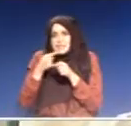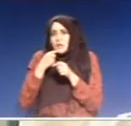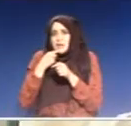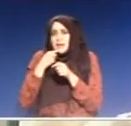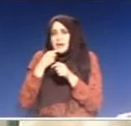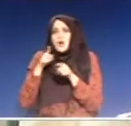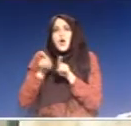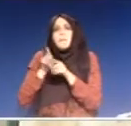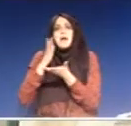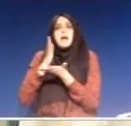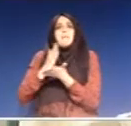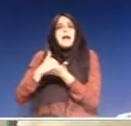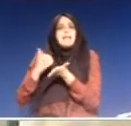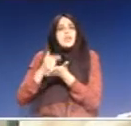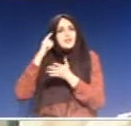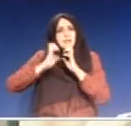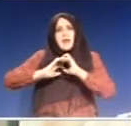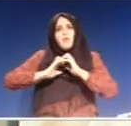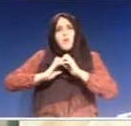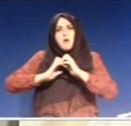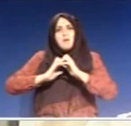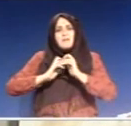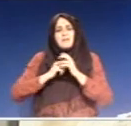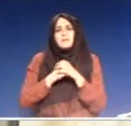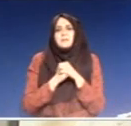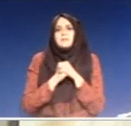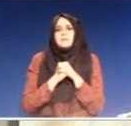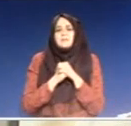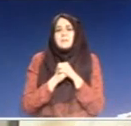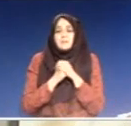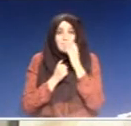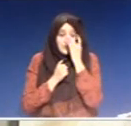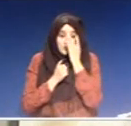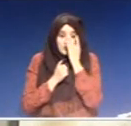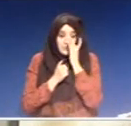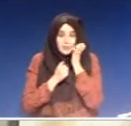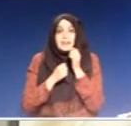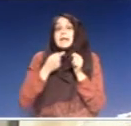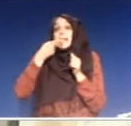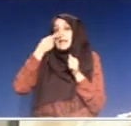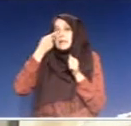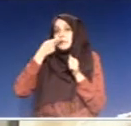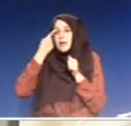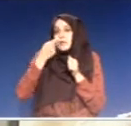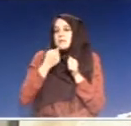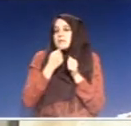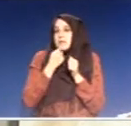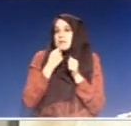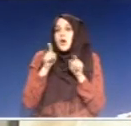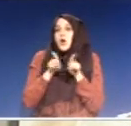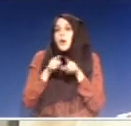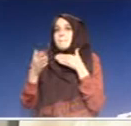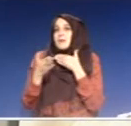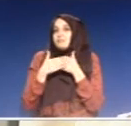عقولها. فالخبرة هي وجه من وجوه الشورى التي أمرنا